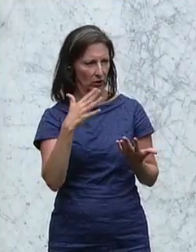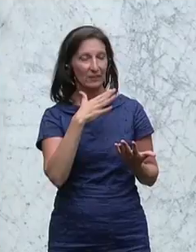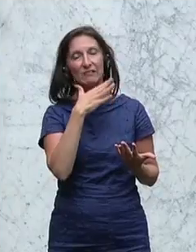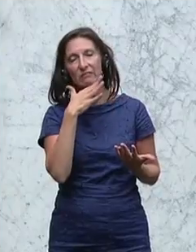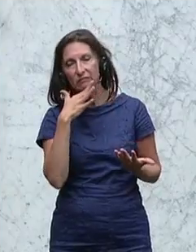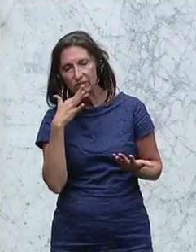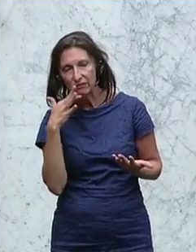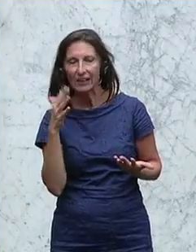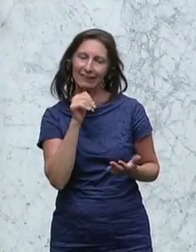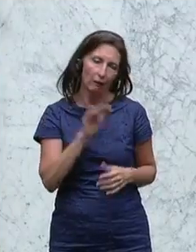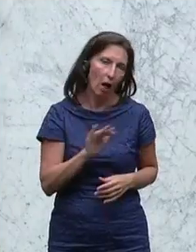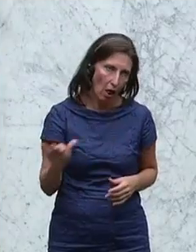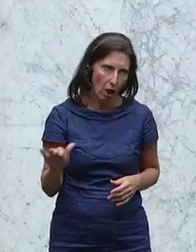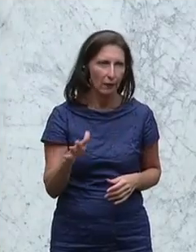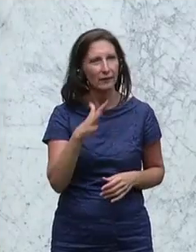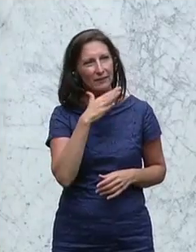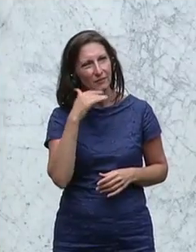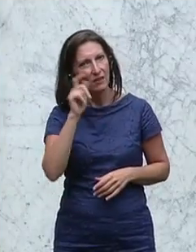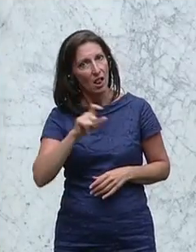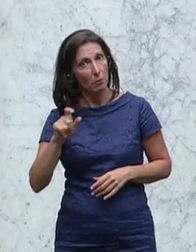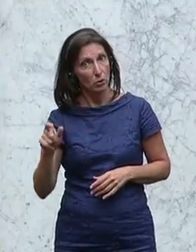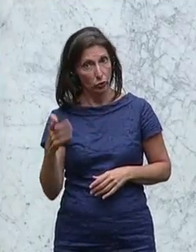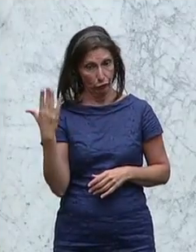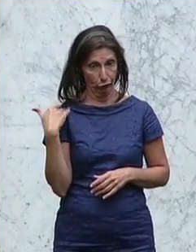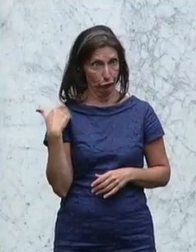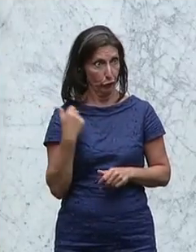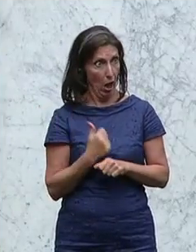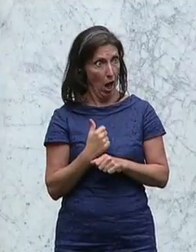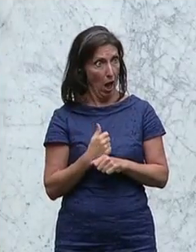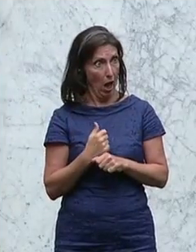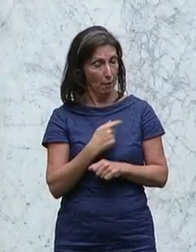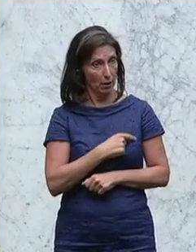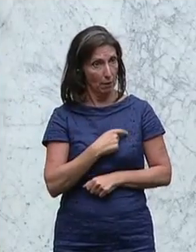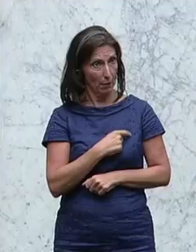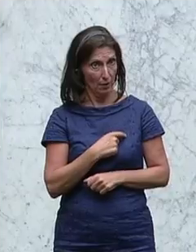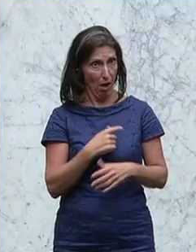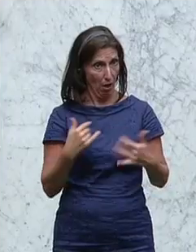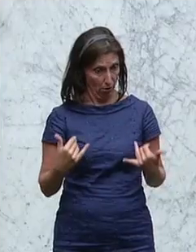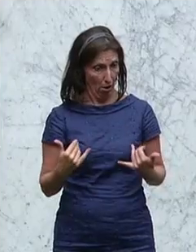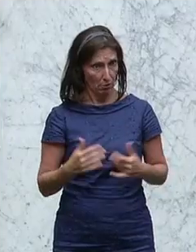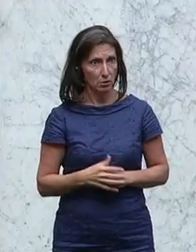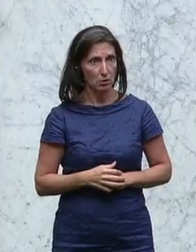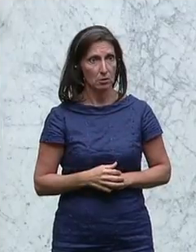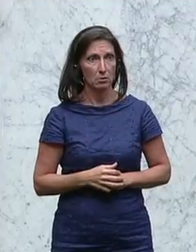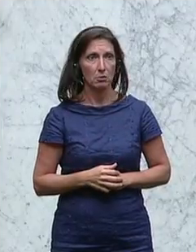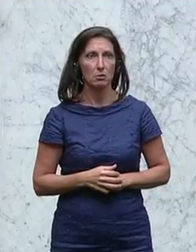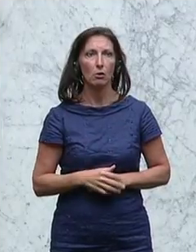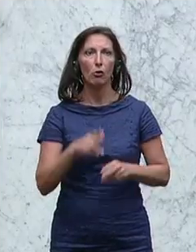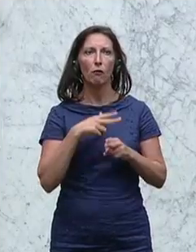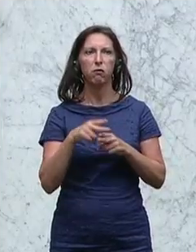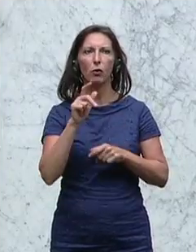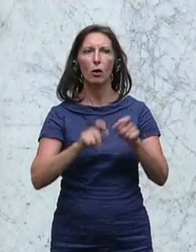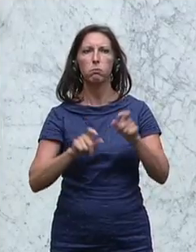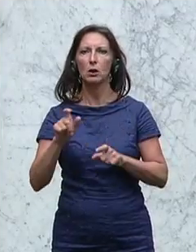alle, aber viele in der ehemaligen Arbeiterpartei heute in erster Linie für die nicht arbeitenden